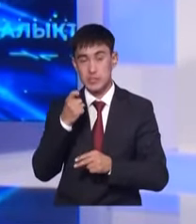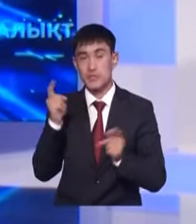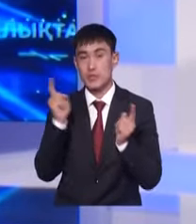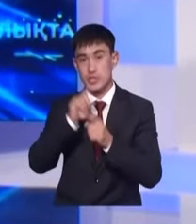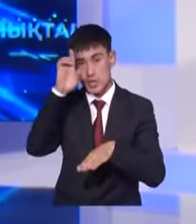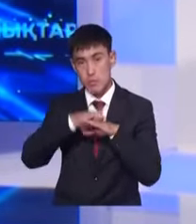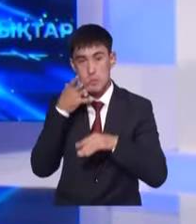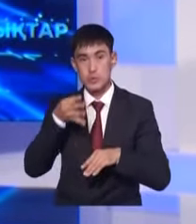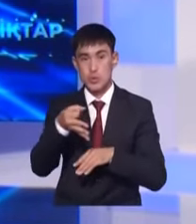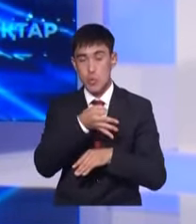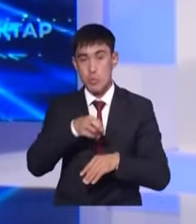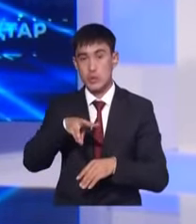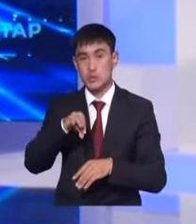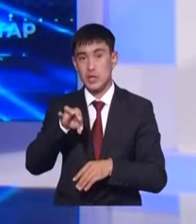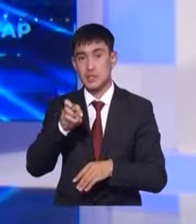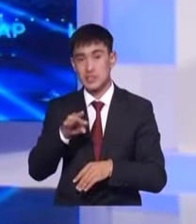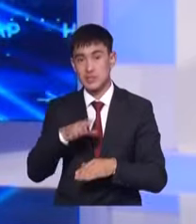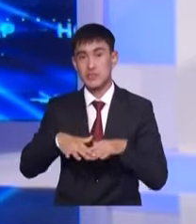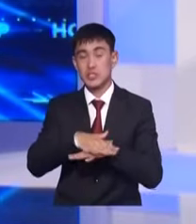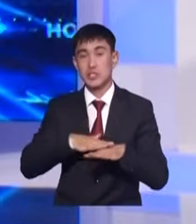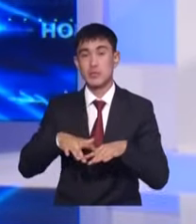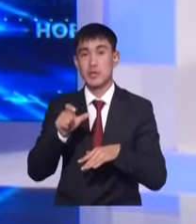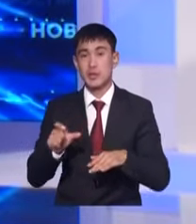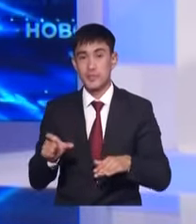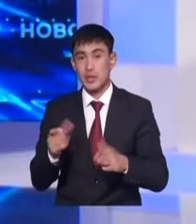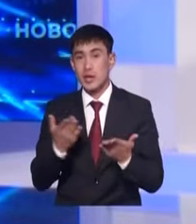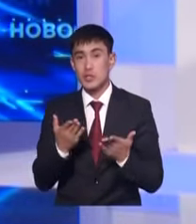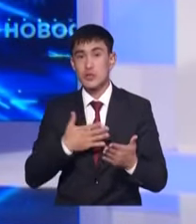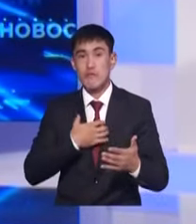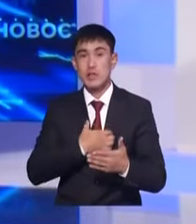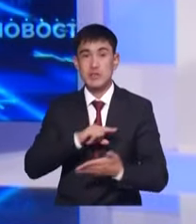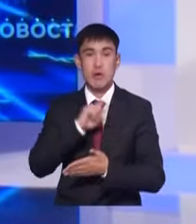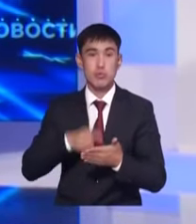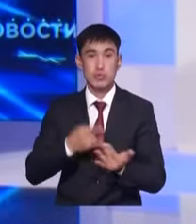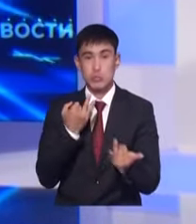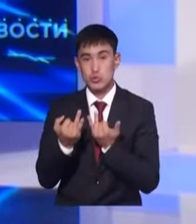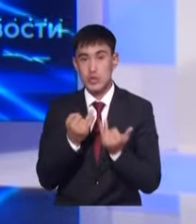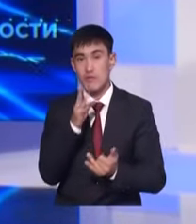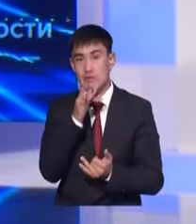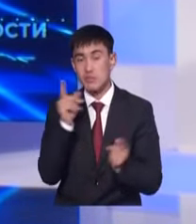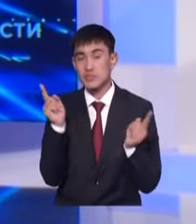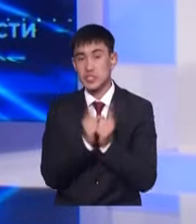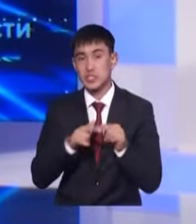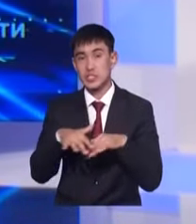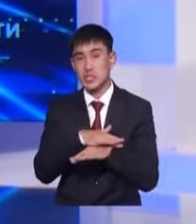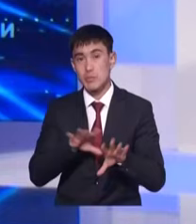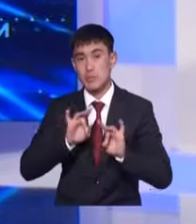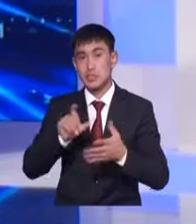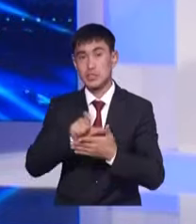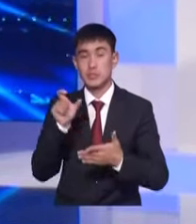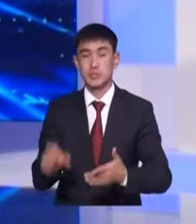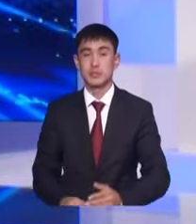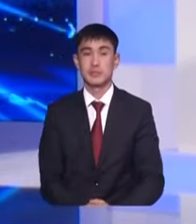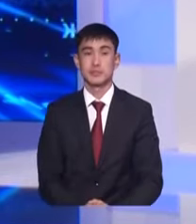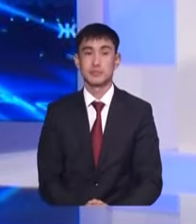встречи акима Алматинской области Марата Султангазиева с жителями края. Какие еще актуальные вопросы обсуждались во время встречи с населением, расскажет